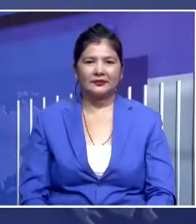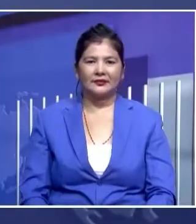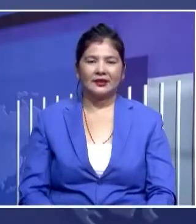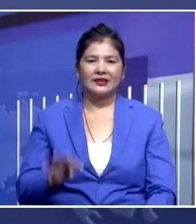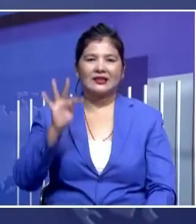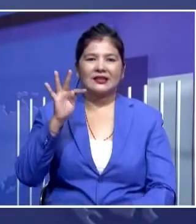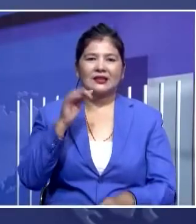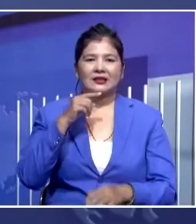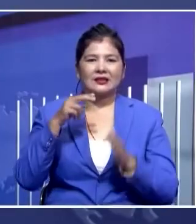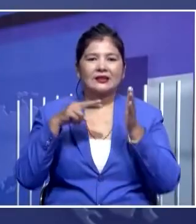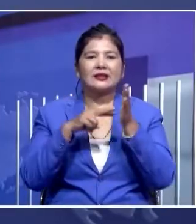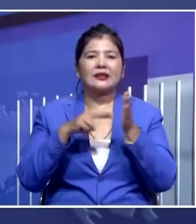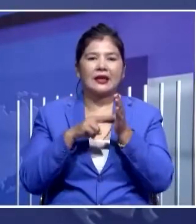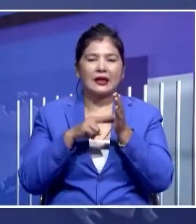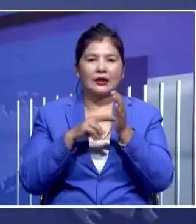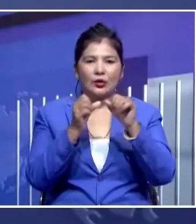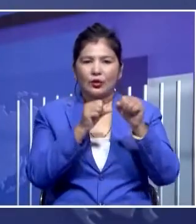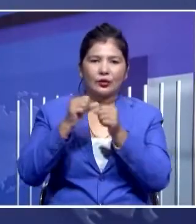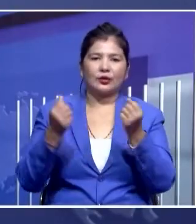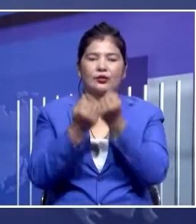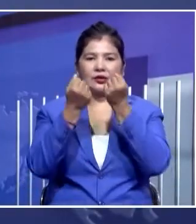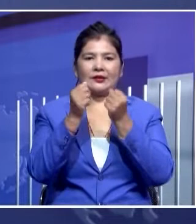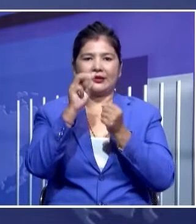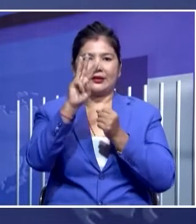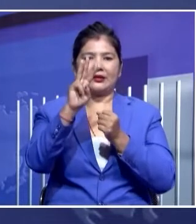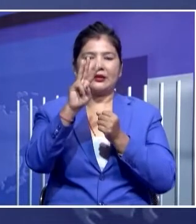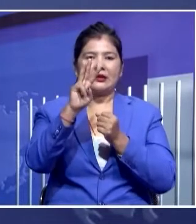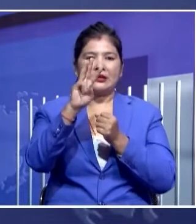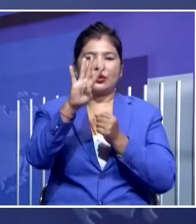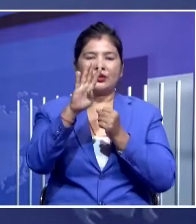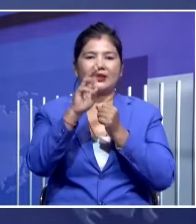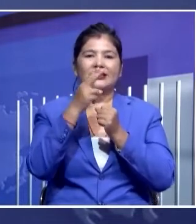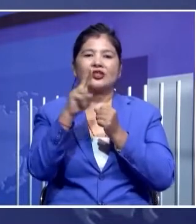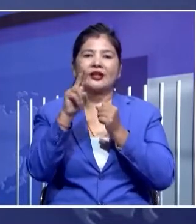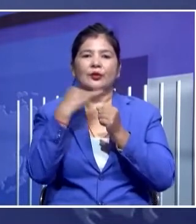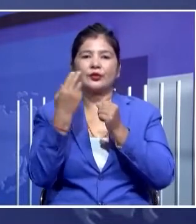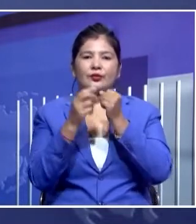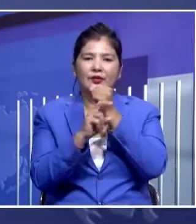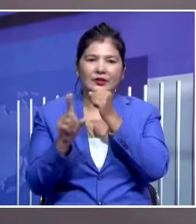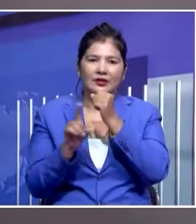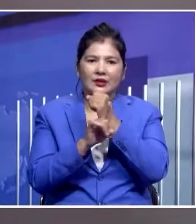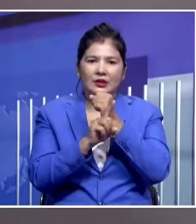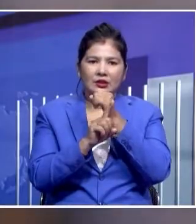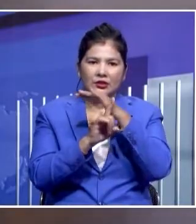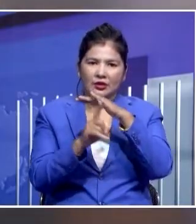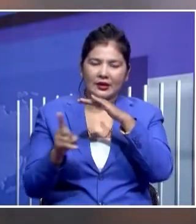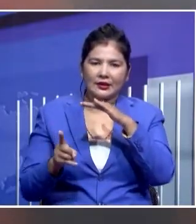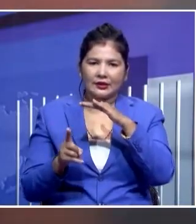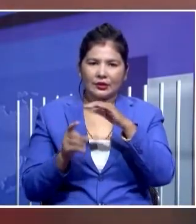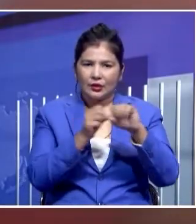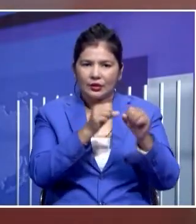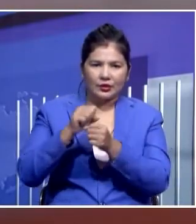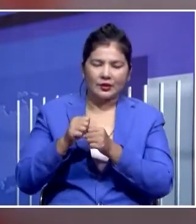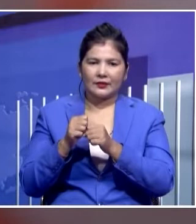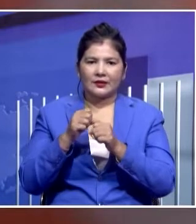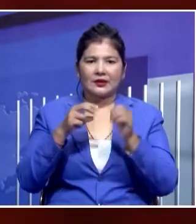सिरियाको समुद्री तटमा डुङ्गा दुर्घटना हुँदा 34 जना शरणार्थीको मृत्यु भएको छ। लेबनानबाट शरणार्थी बोकेर छुटेको डुङ्गा